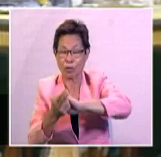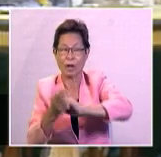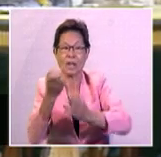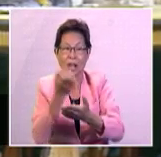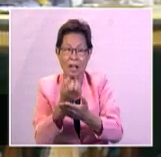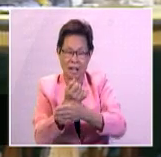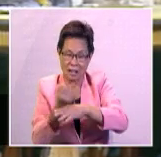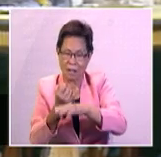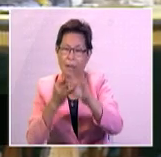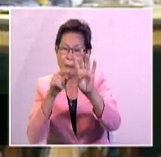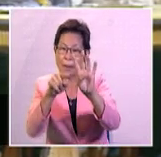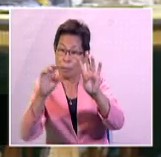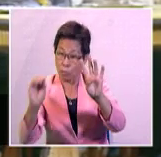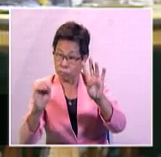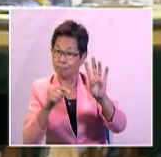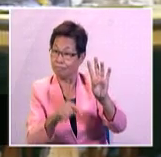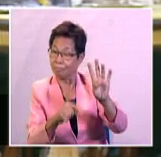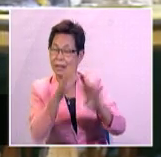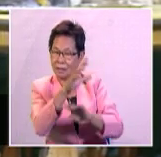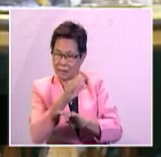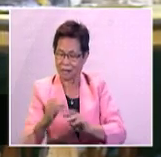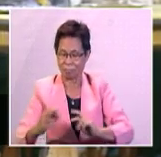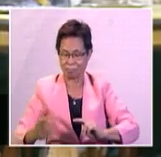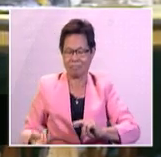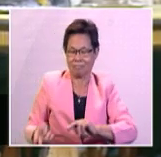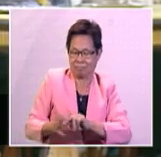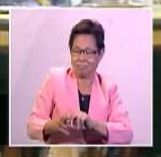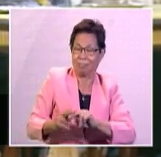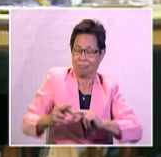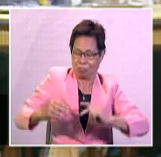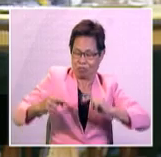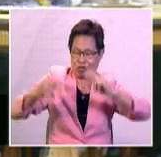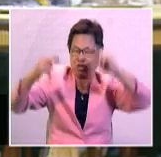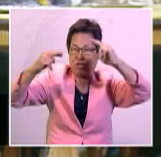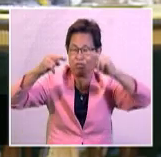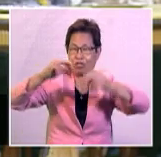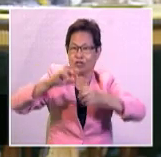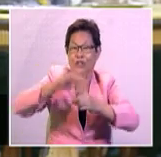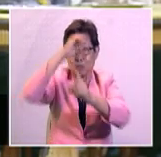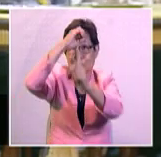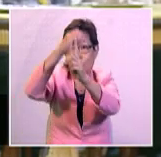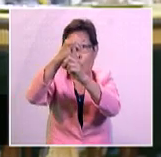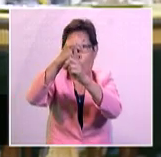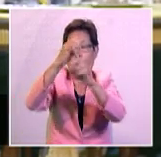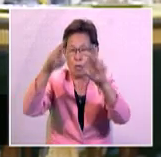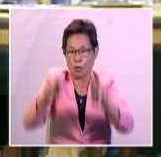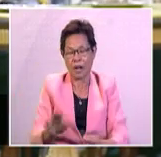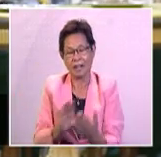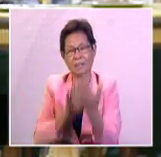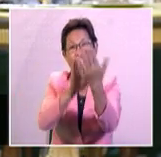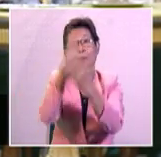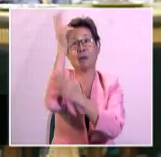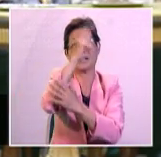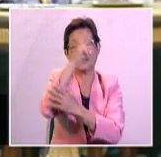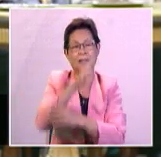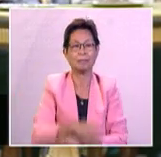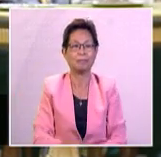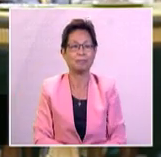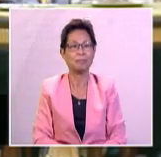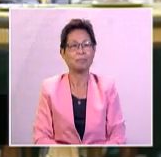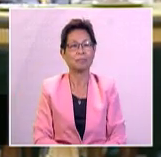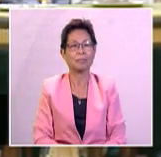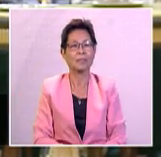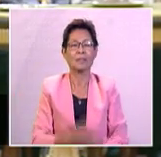4.0, di samping peningkatan aspirasi rakyat terhadap kerajaan.